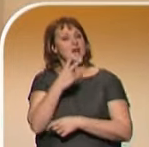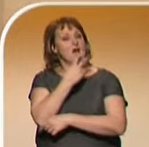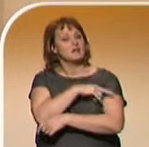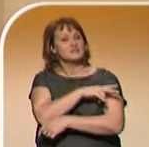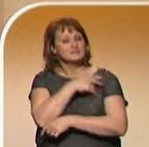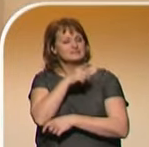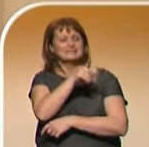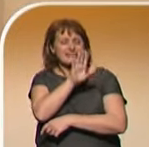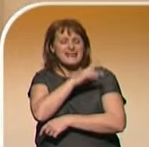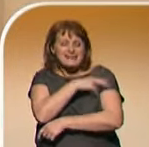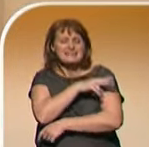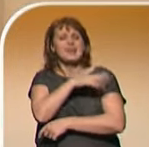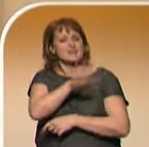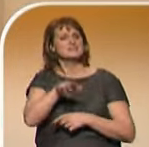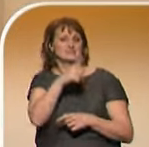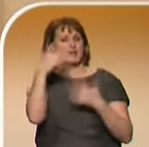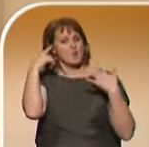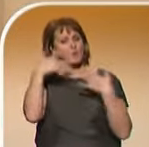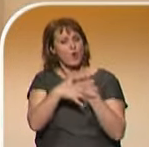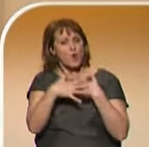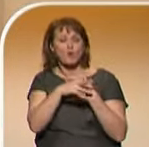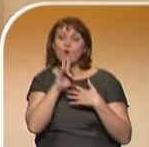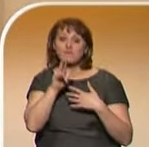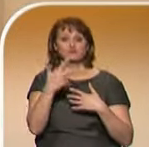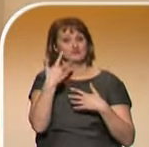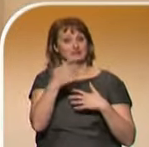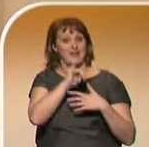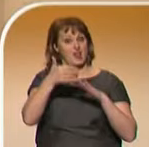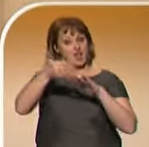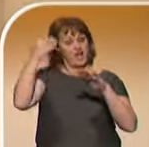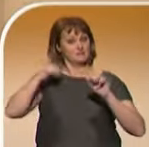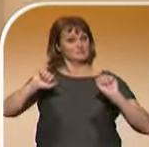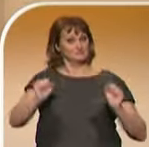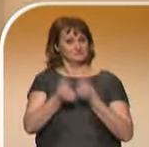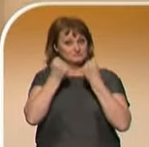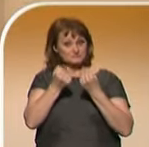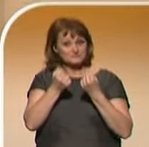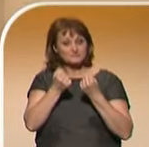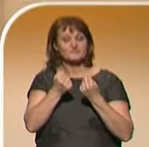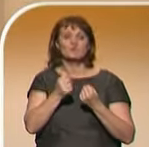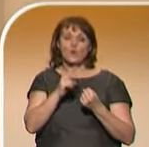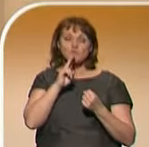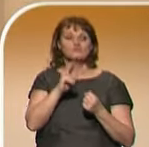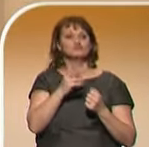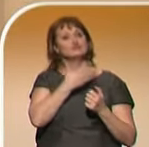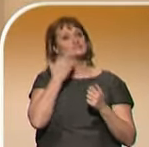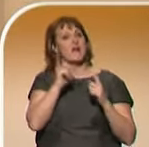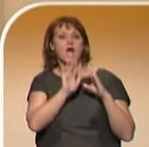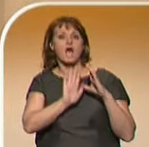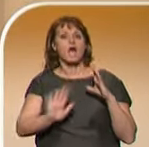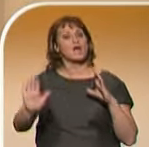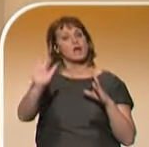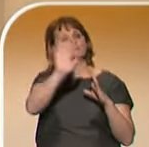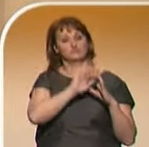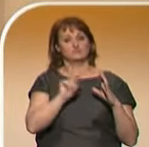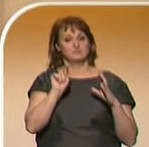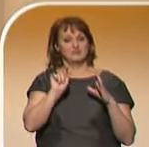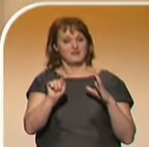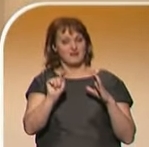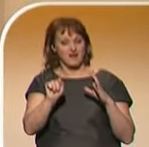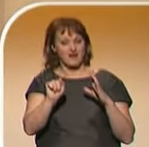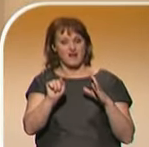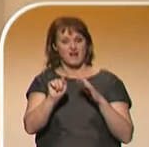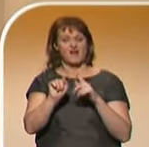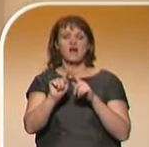slaví 30 roků. To už je dlouhá doba. Jsme jedna ze dvou klinik v celé České republice, taková ta trošku mladší, ta o něco